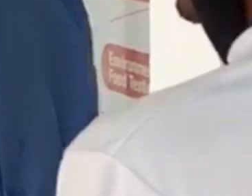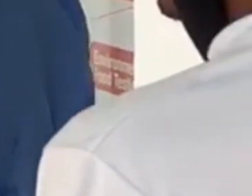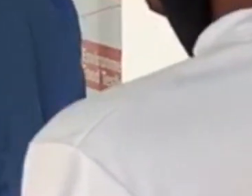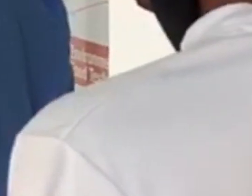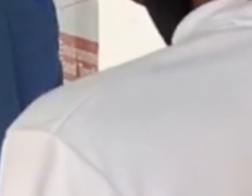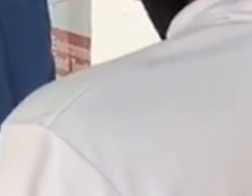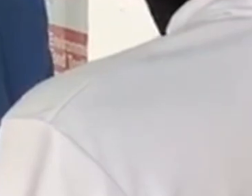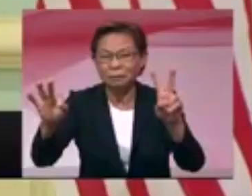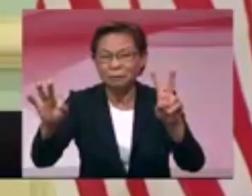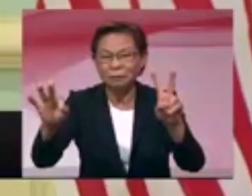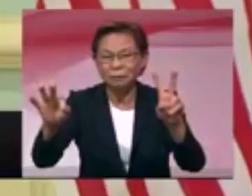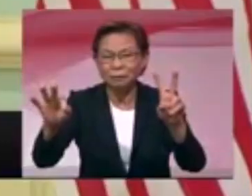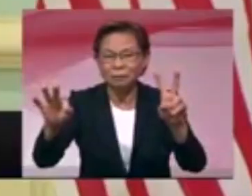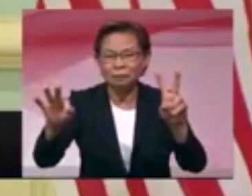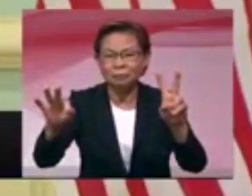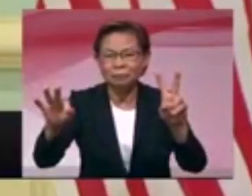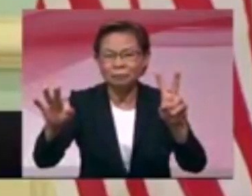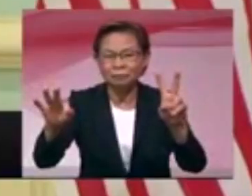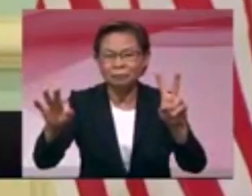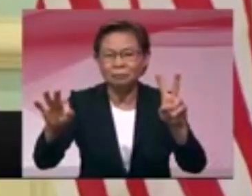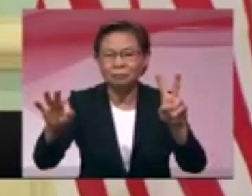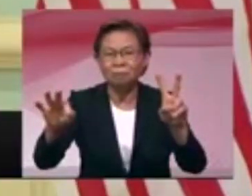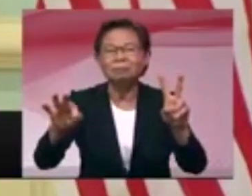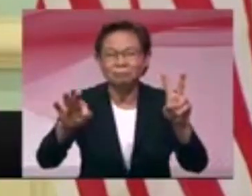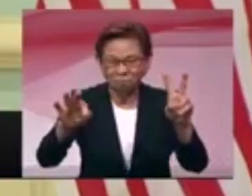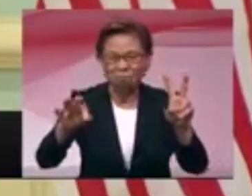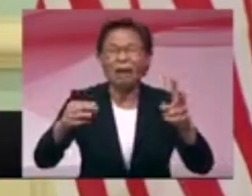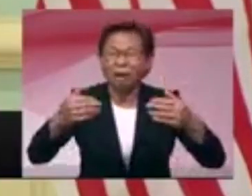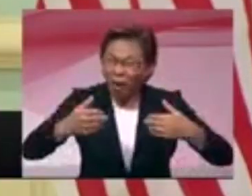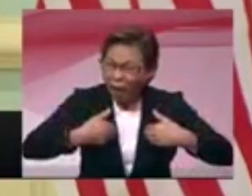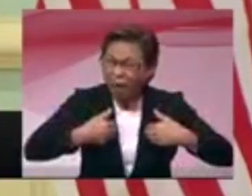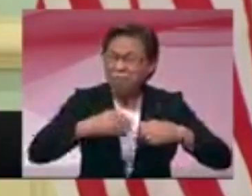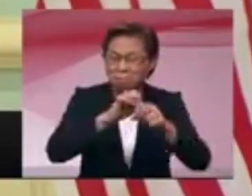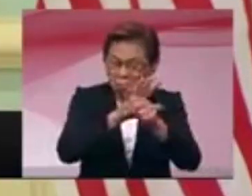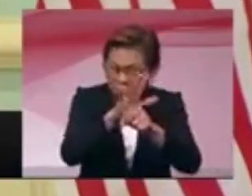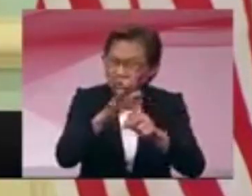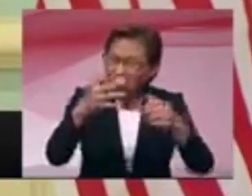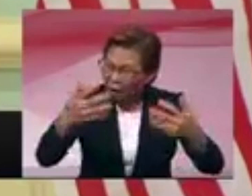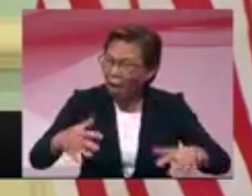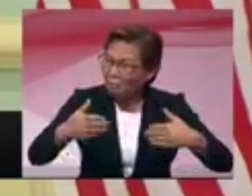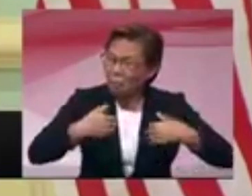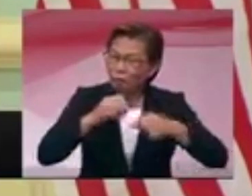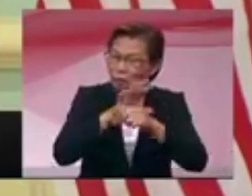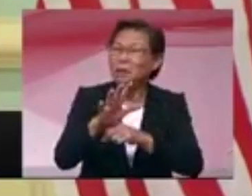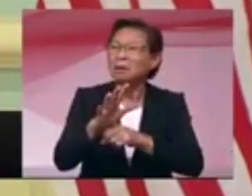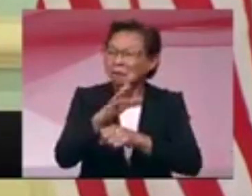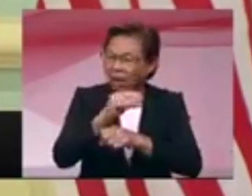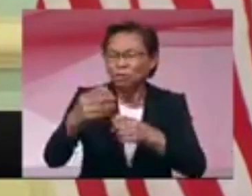2,579 di kalangan mereka didapati positif dan mereka telah pun dirawat di